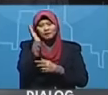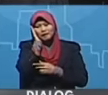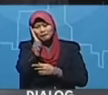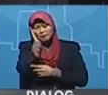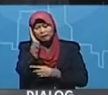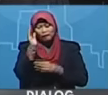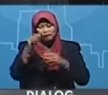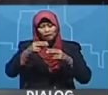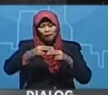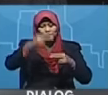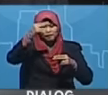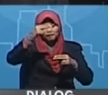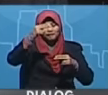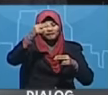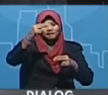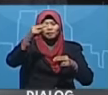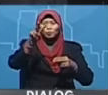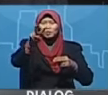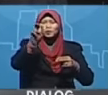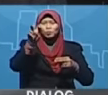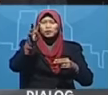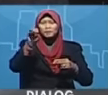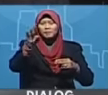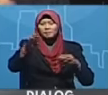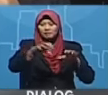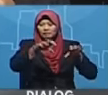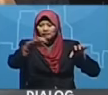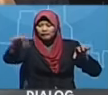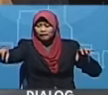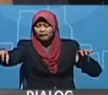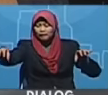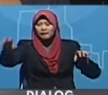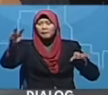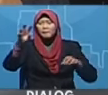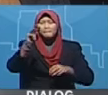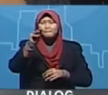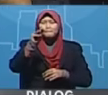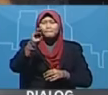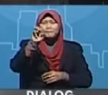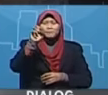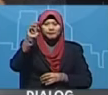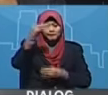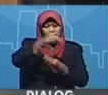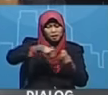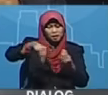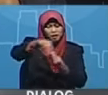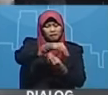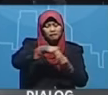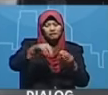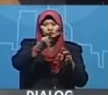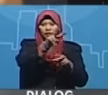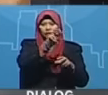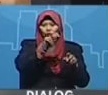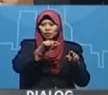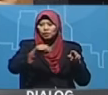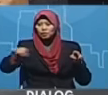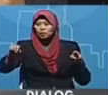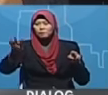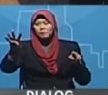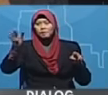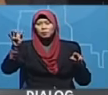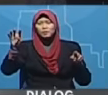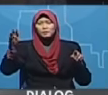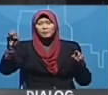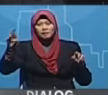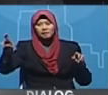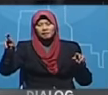di Madinah 200 meter daripada masjid. Di Mekah, dia kata 200 ke 400 meter.